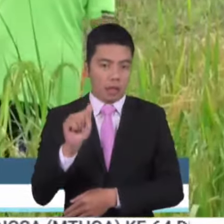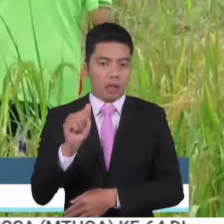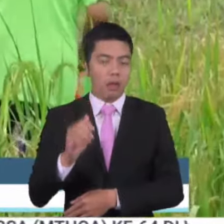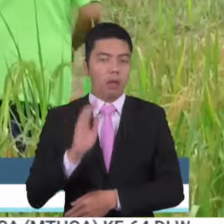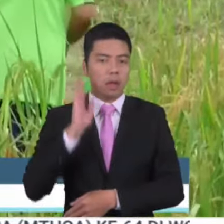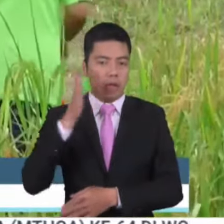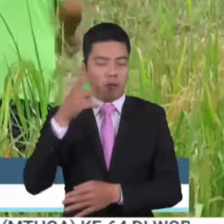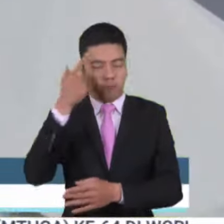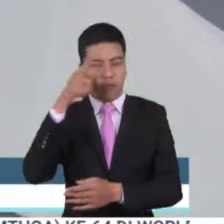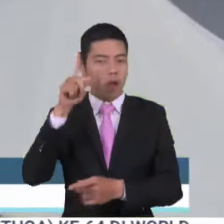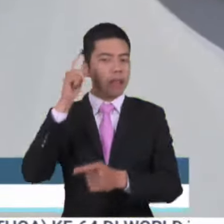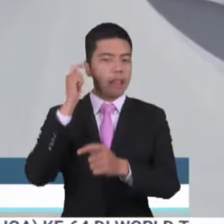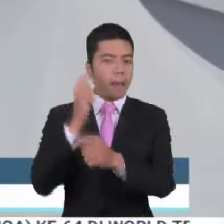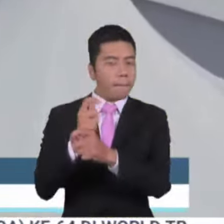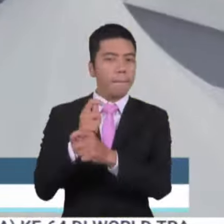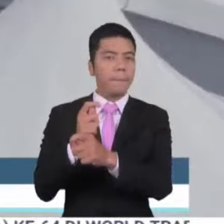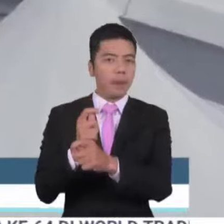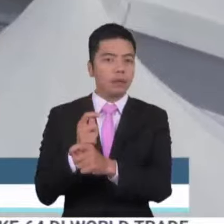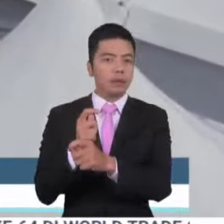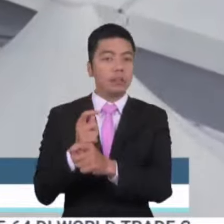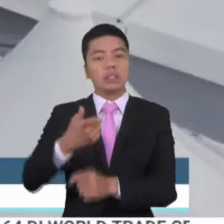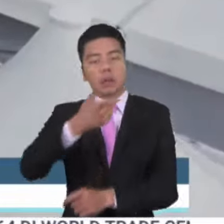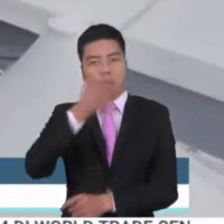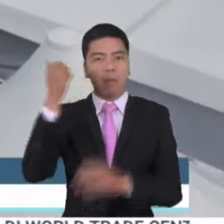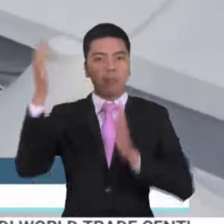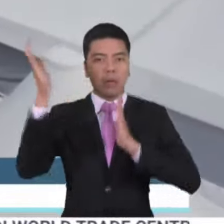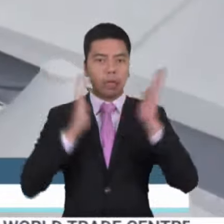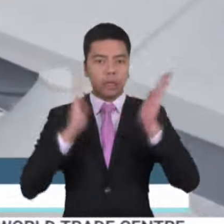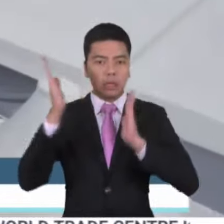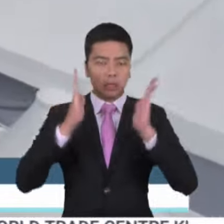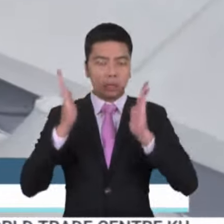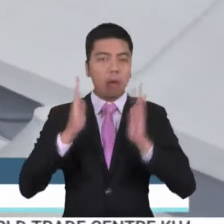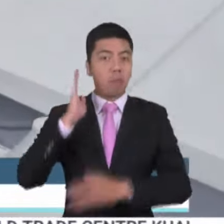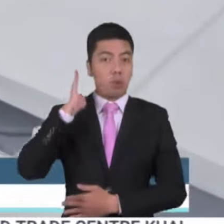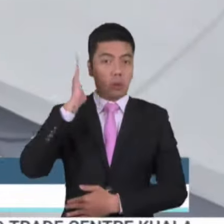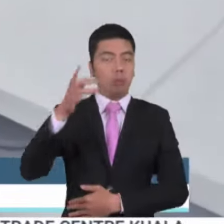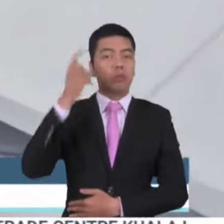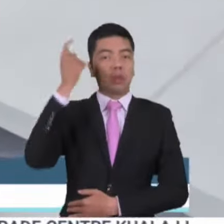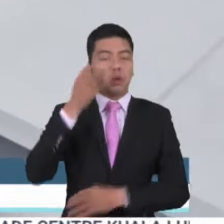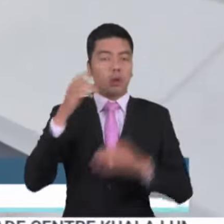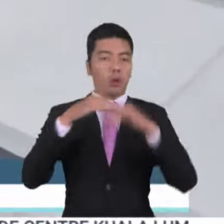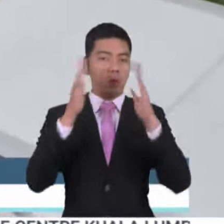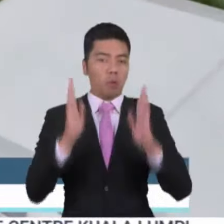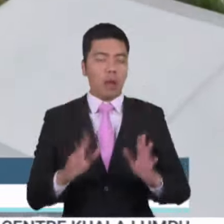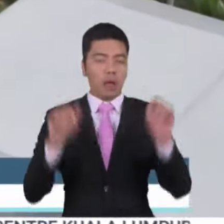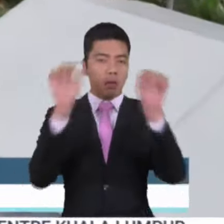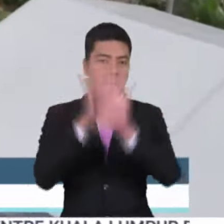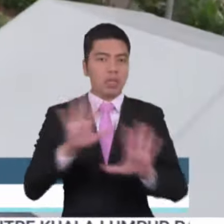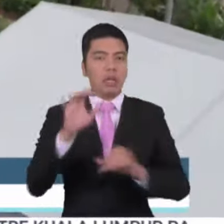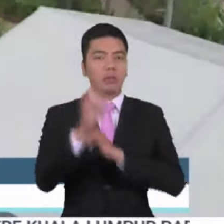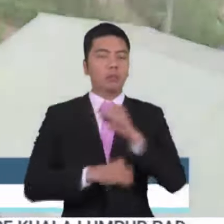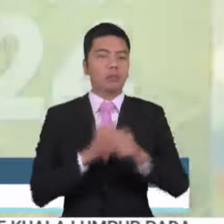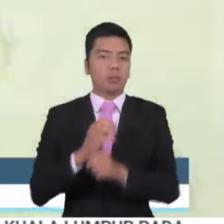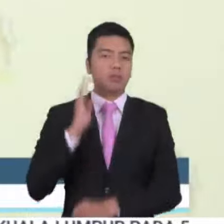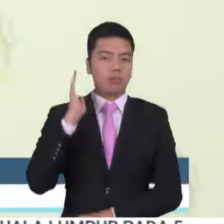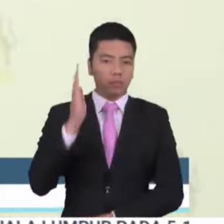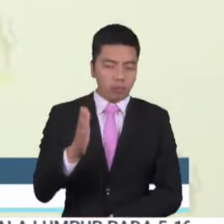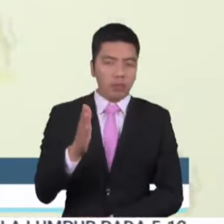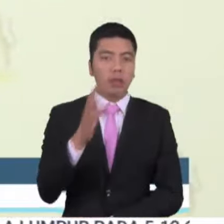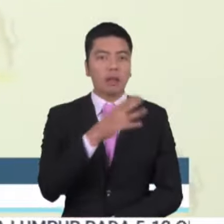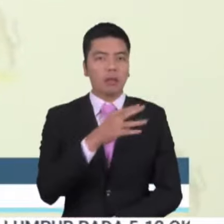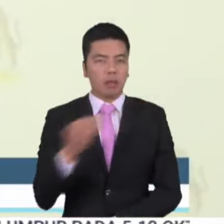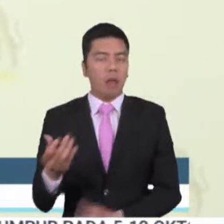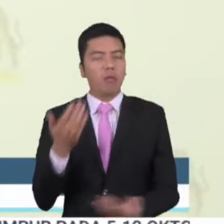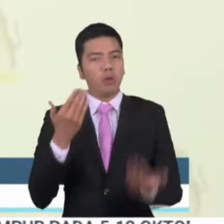untuk dikekalkan, memandangkan Malaysia akan menjadi tuan rumah ASEAN tahun depan